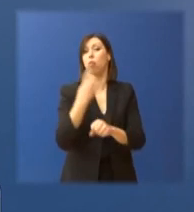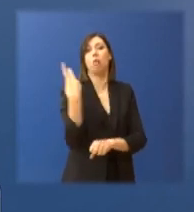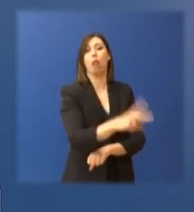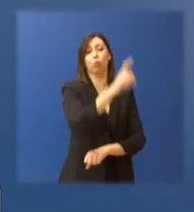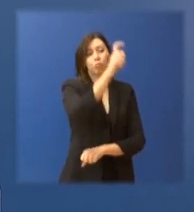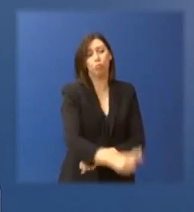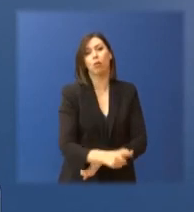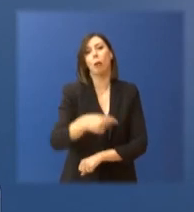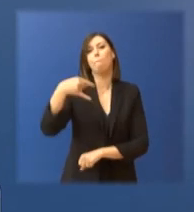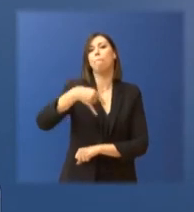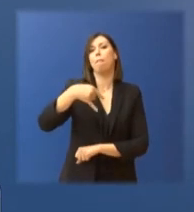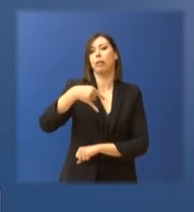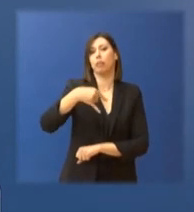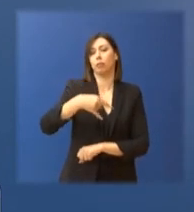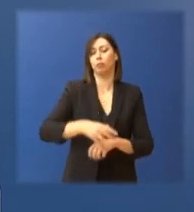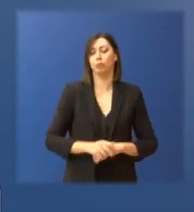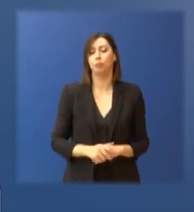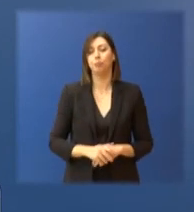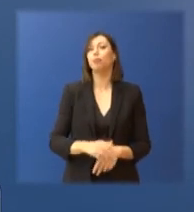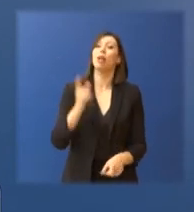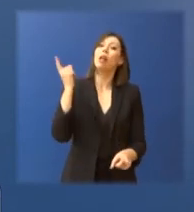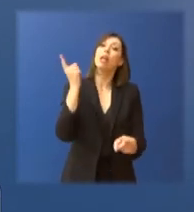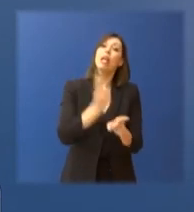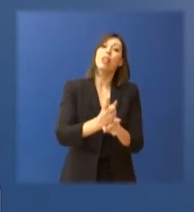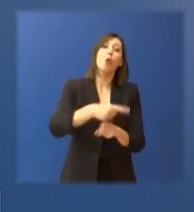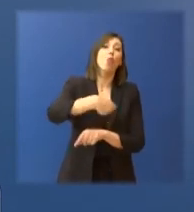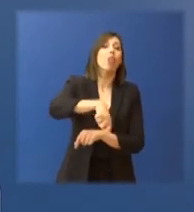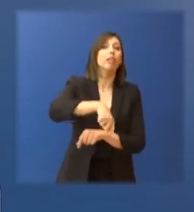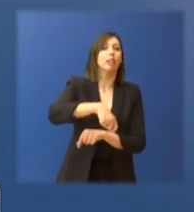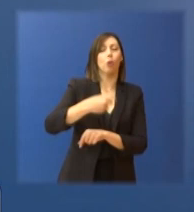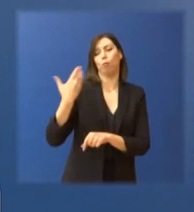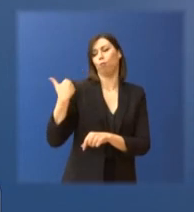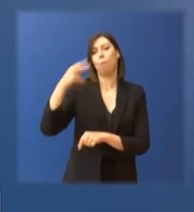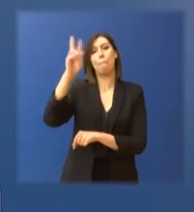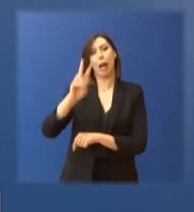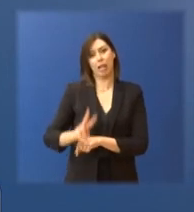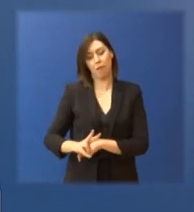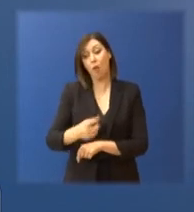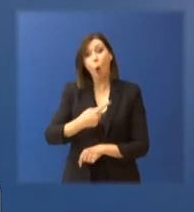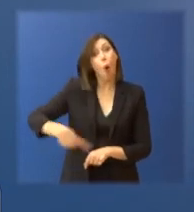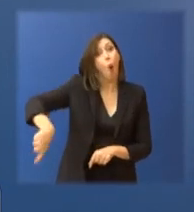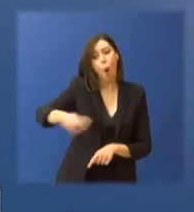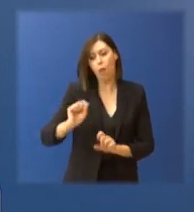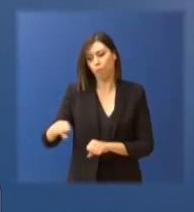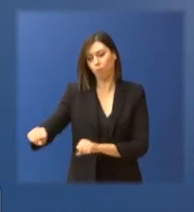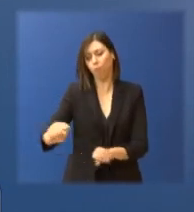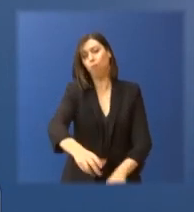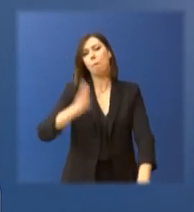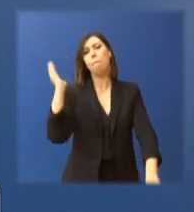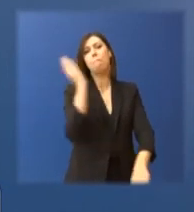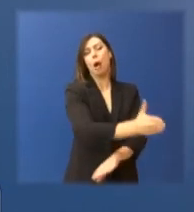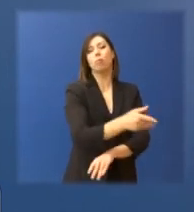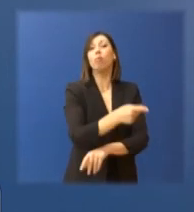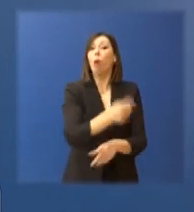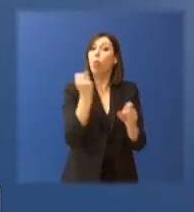Παπά. Το ειδικό δικαστήριο την Παρασκευή έκρινε ομόφωνα ένοχο για παράβαση καθήκοντος τον πρώην